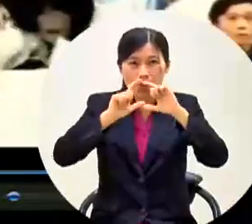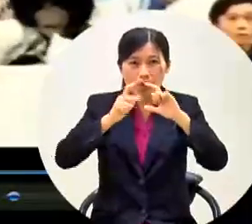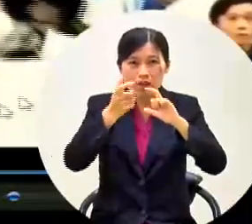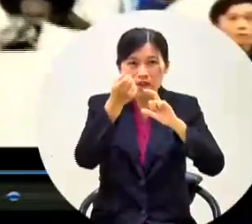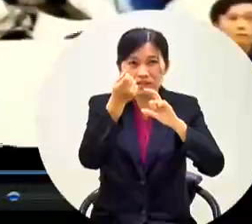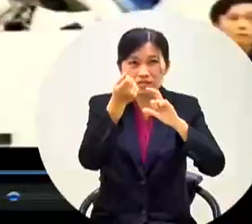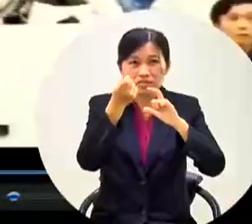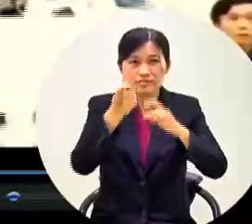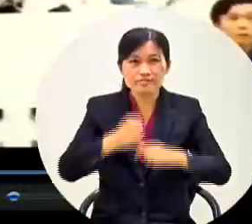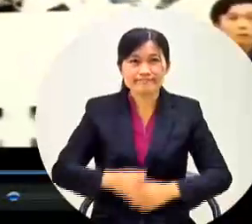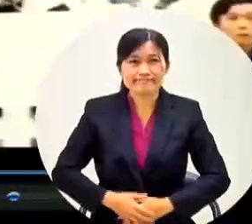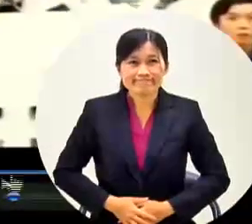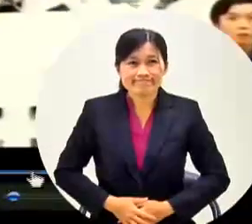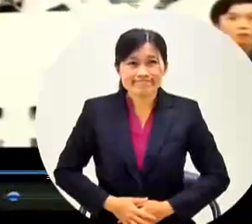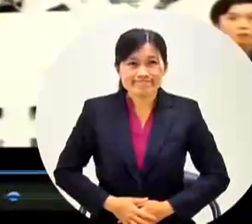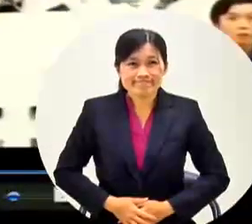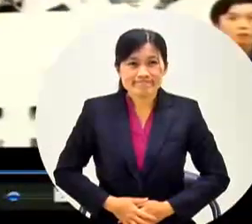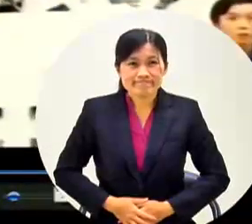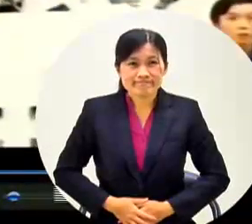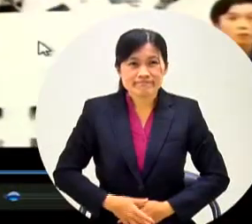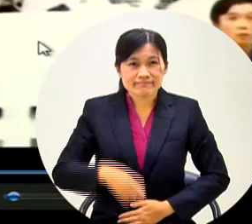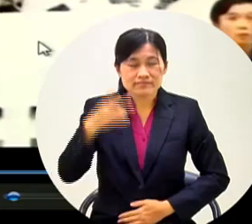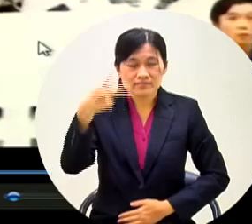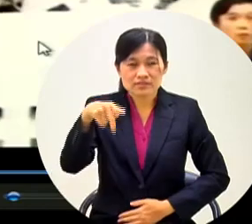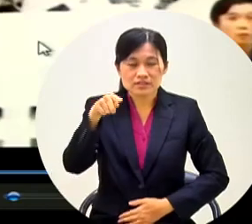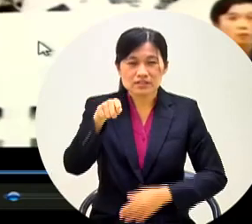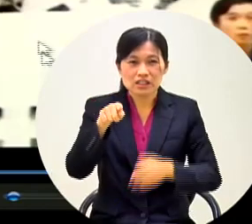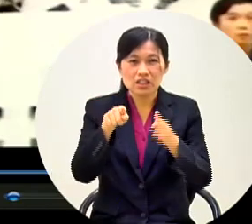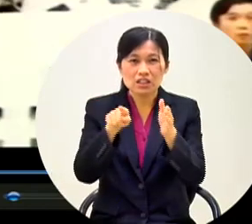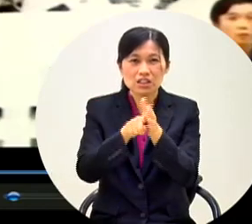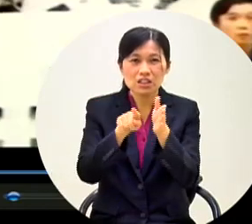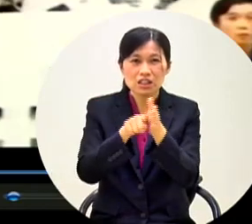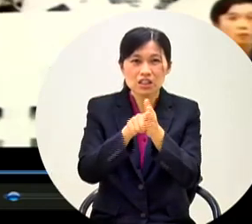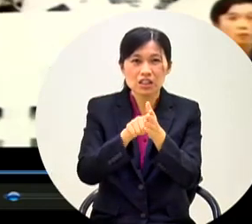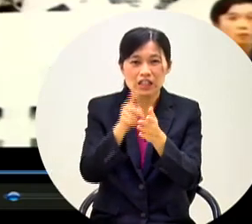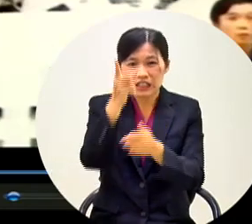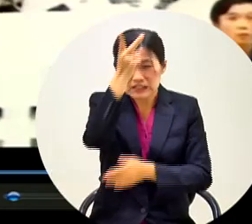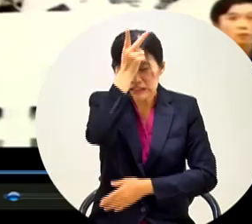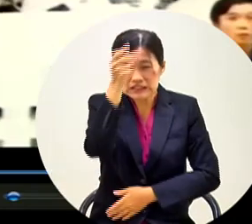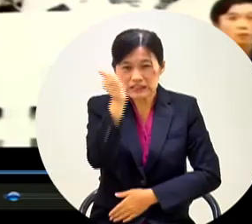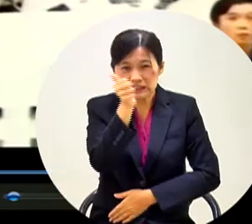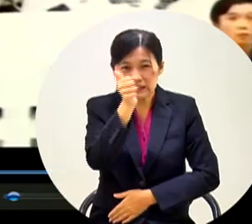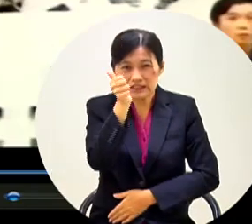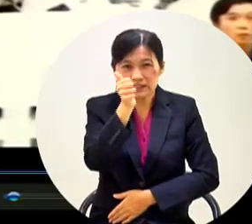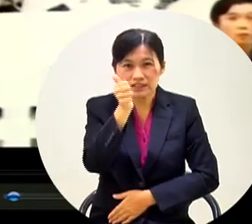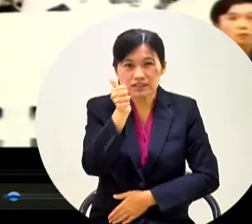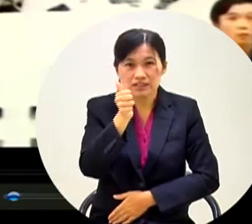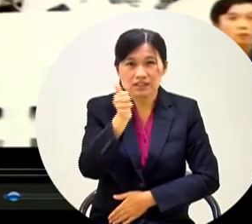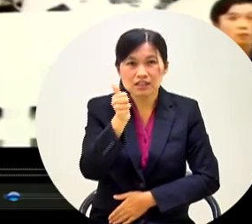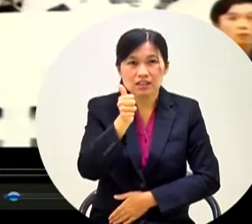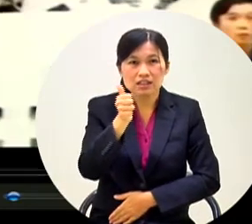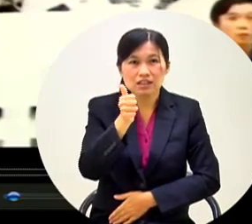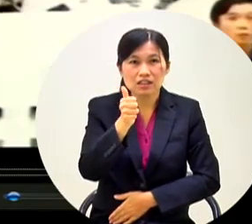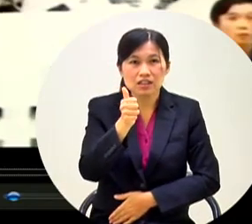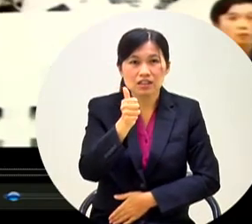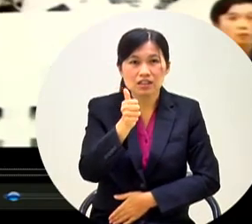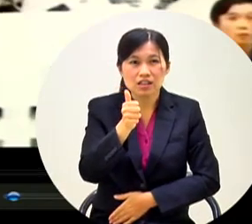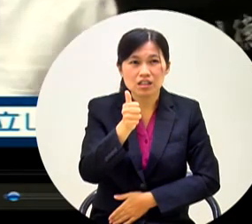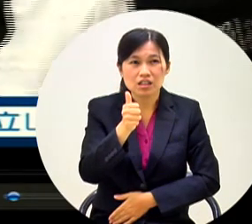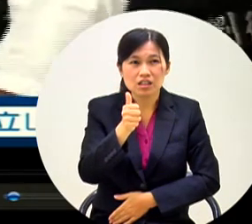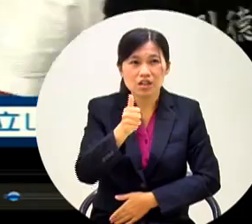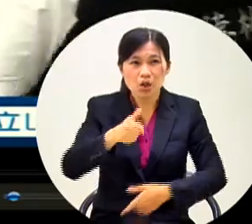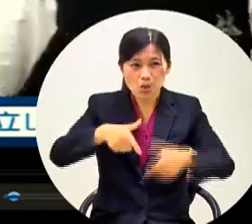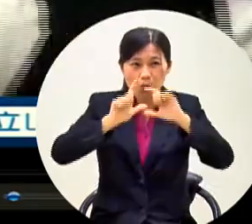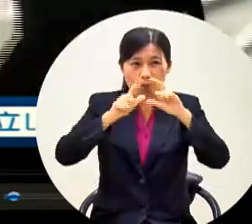在这个时候，我们看到曾俊杰议员冲，是不是整片往前放，好不好？不好，从头开始。